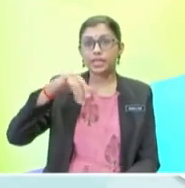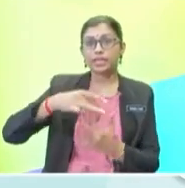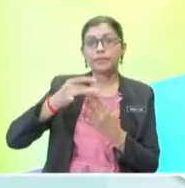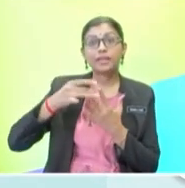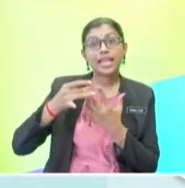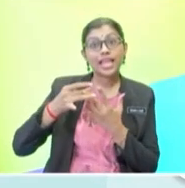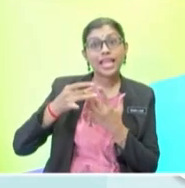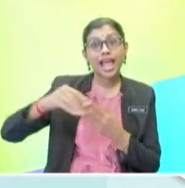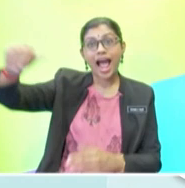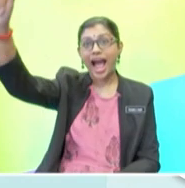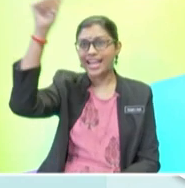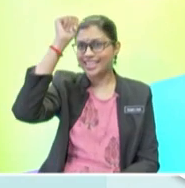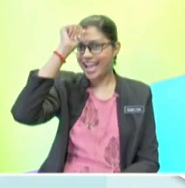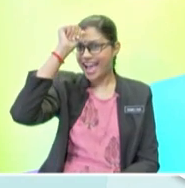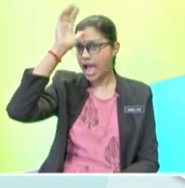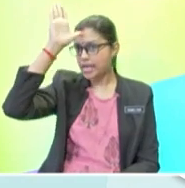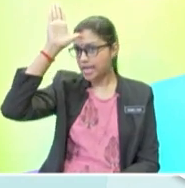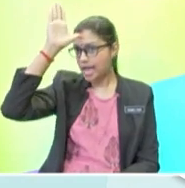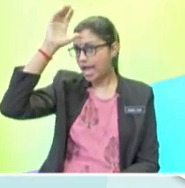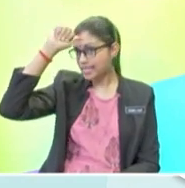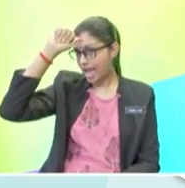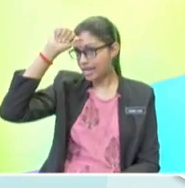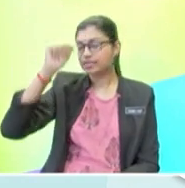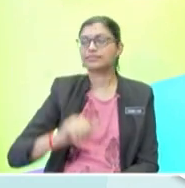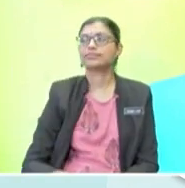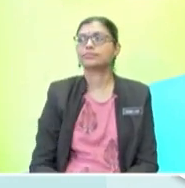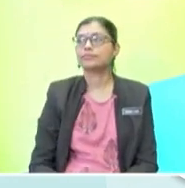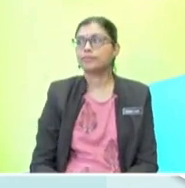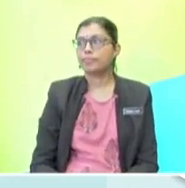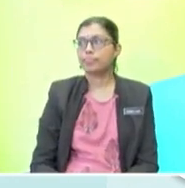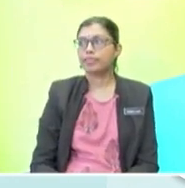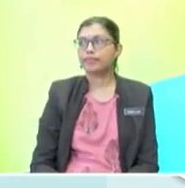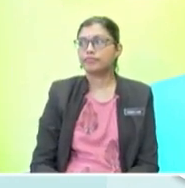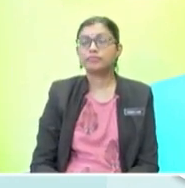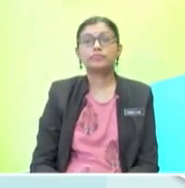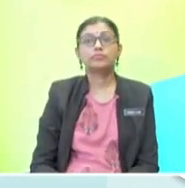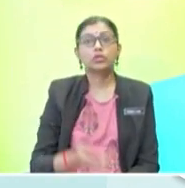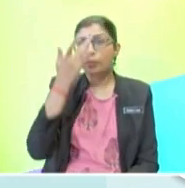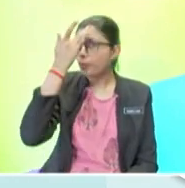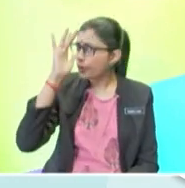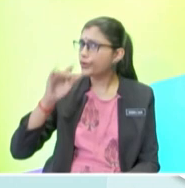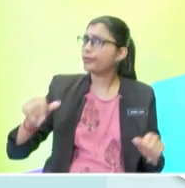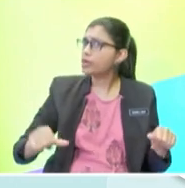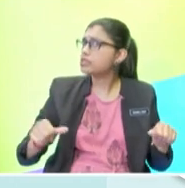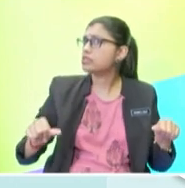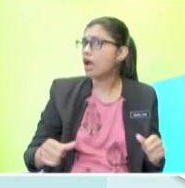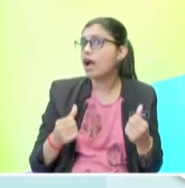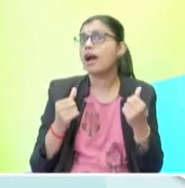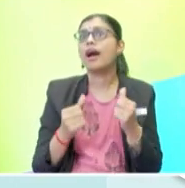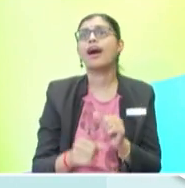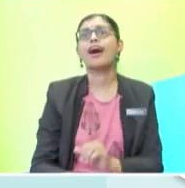pilih? Cikgu memilih ayah saya. Ayah saya ni, Ria, nombor satu, pandai memasak.